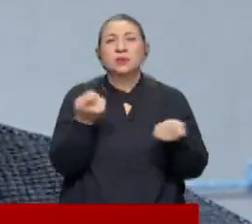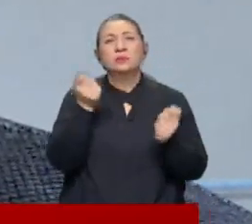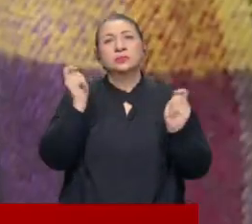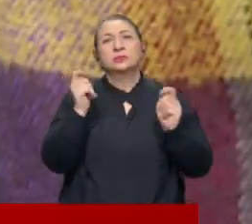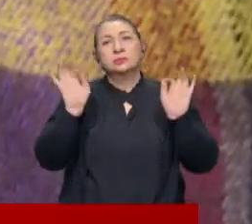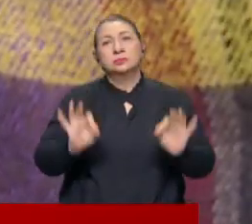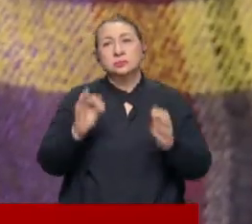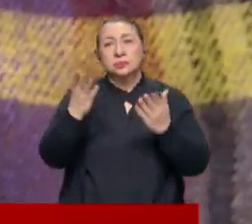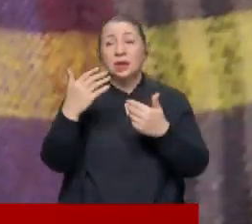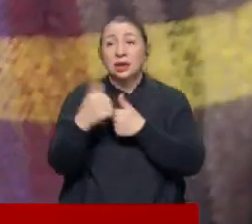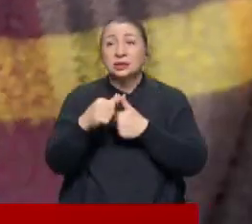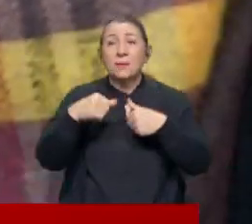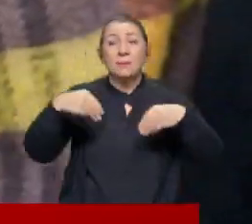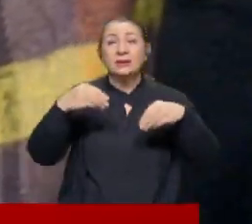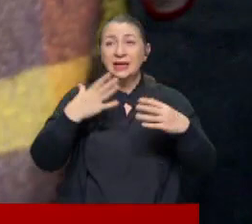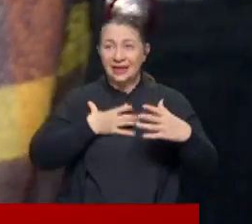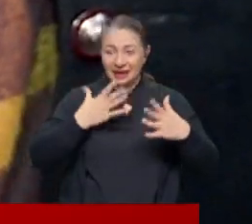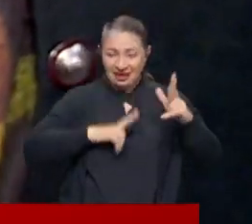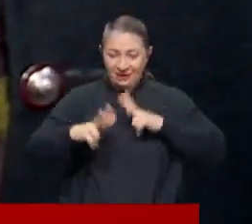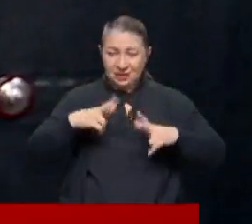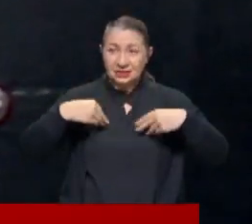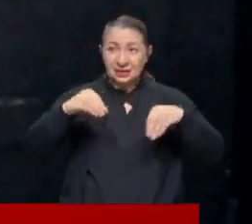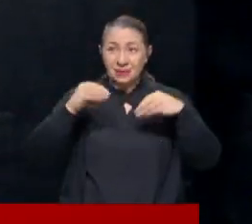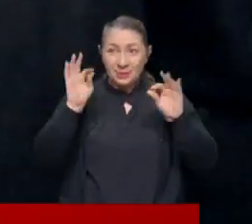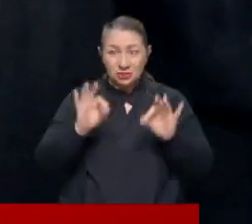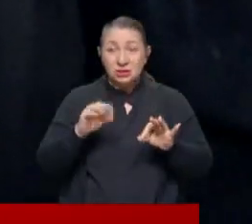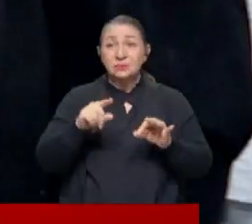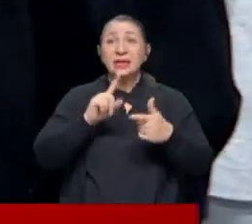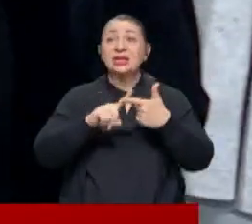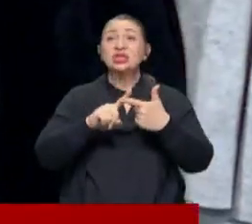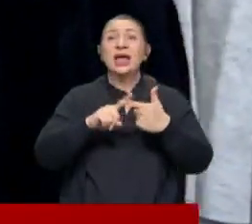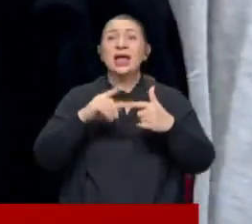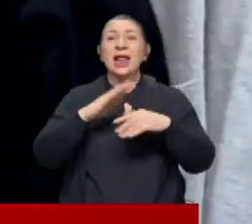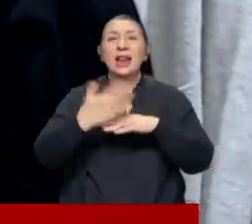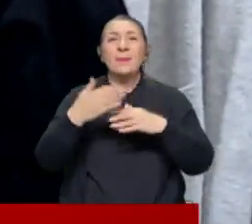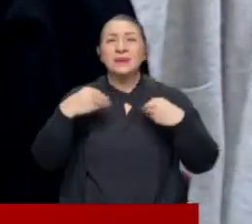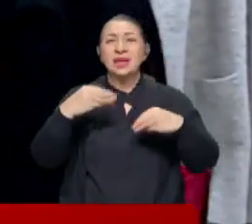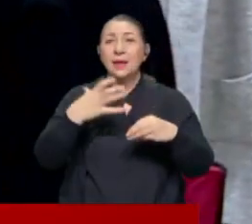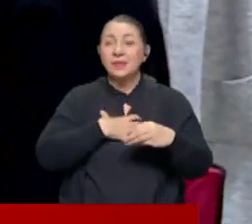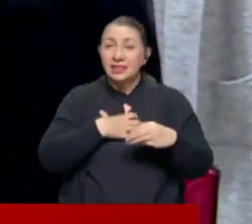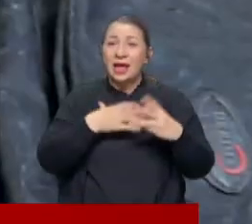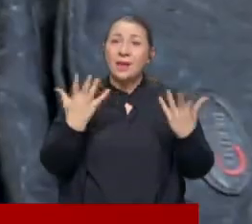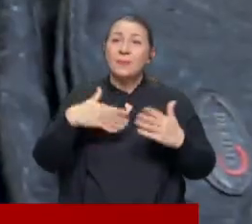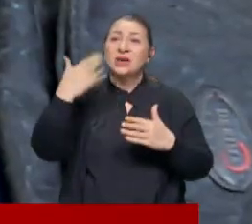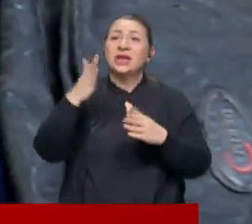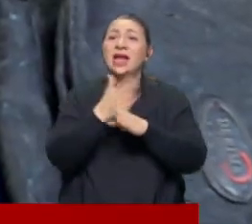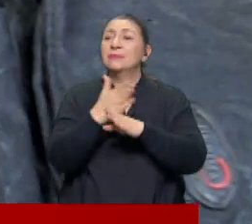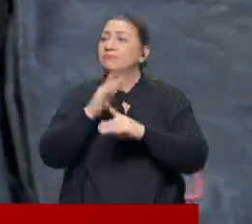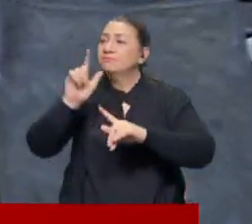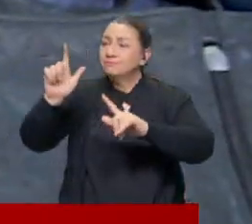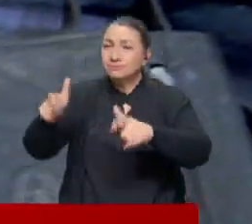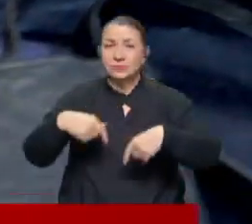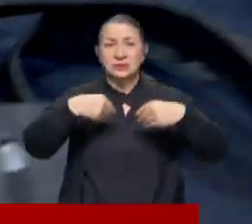çalışmaya başladı. Eşi pazarda kendi kıyafetlerini sattı önce. Şimdi ikinci el pazarında hem kendi hem başkalarının ikinci